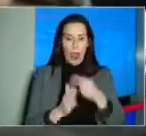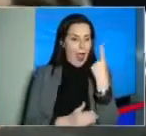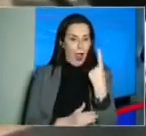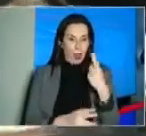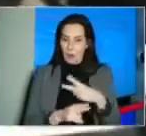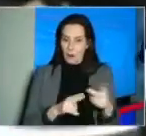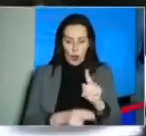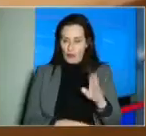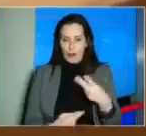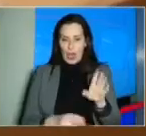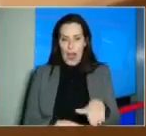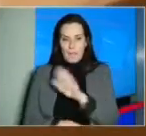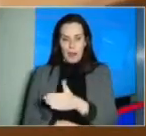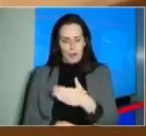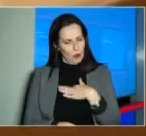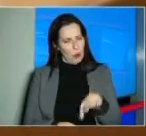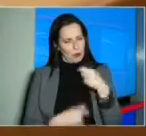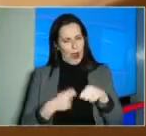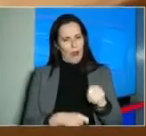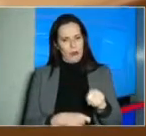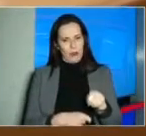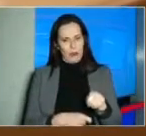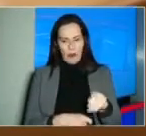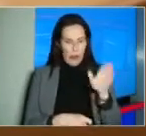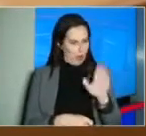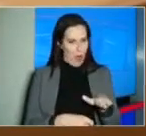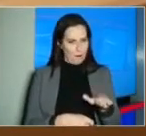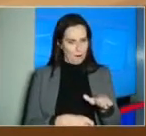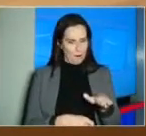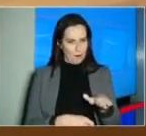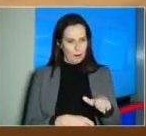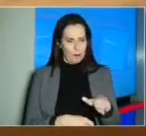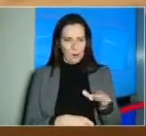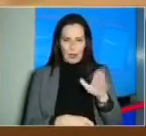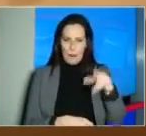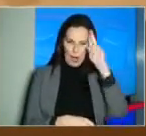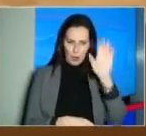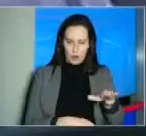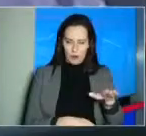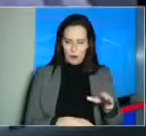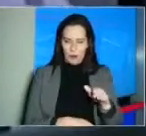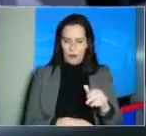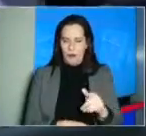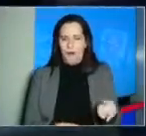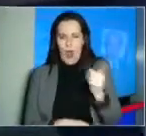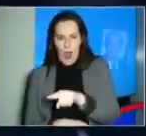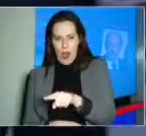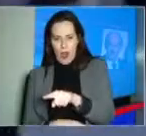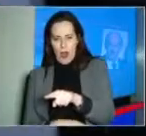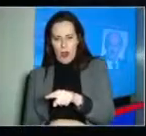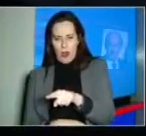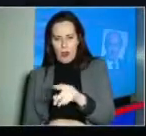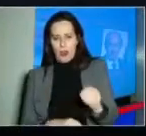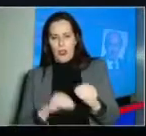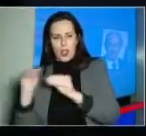אחת בלבד. ואנחנו מוצאים חבר כנסת שיהיה גם בליכוד, ויום אחרי הליכוד, יום אחרי הבחירות,